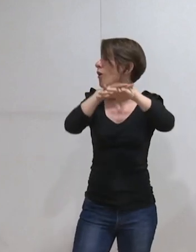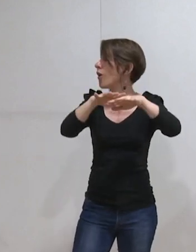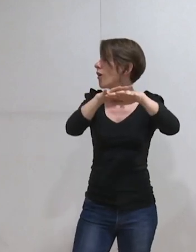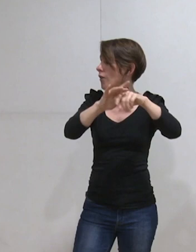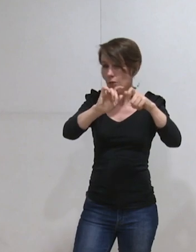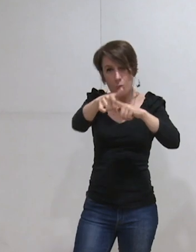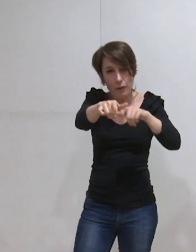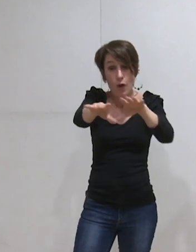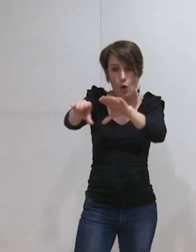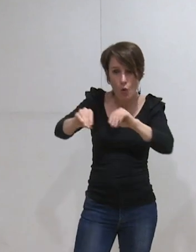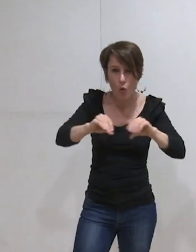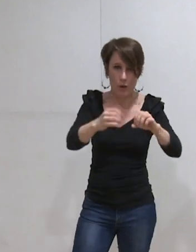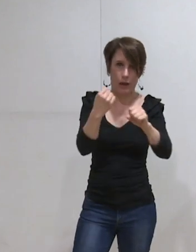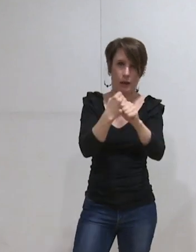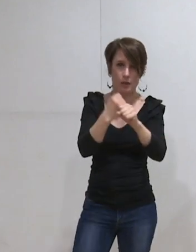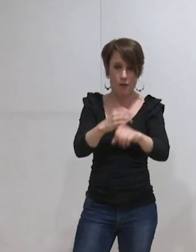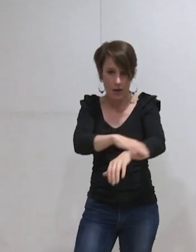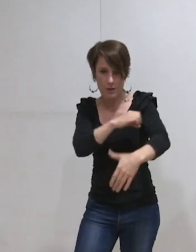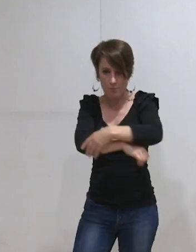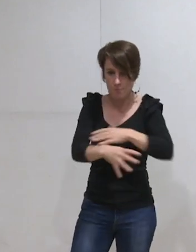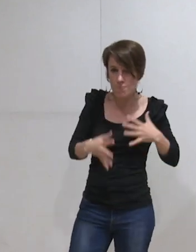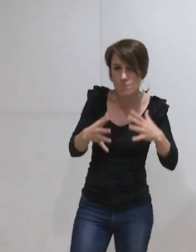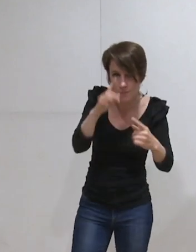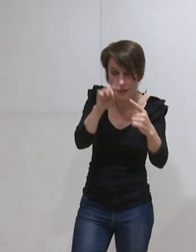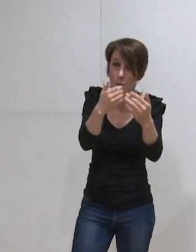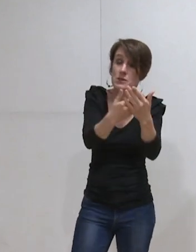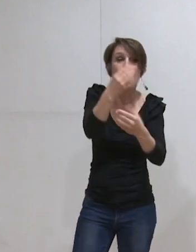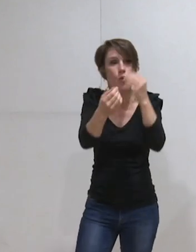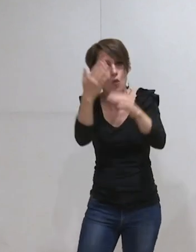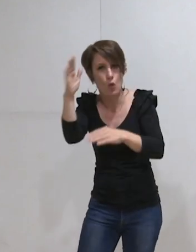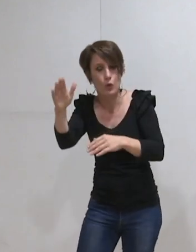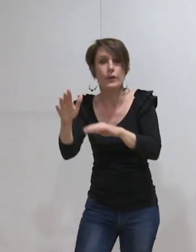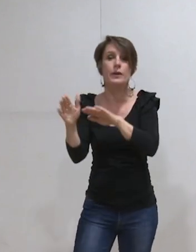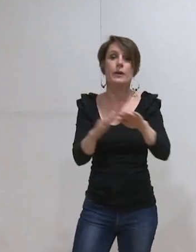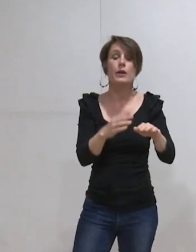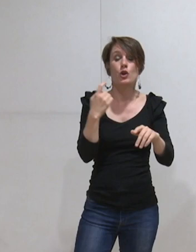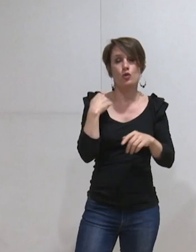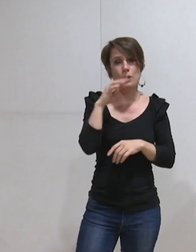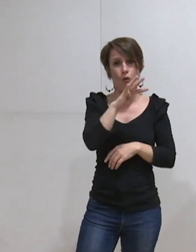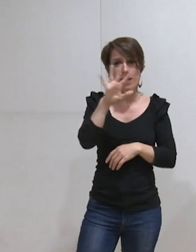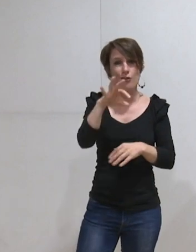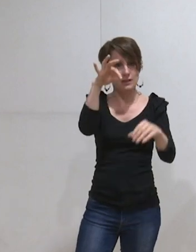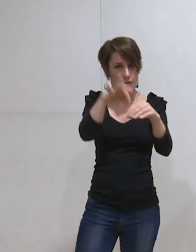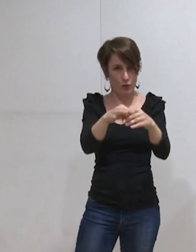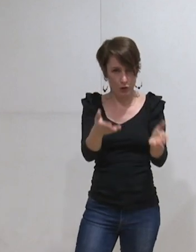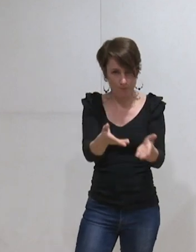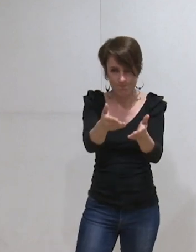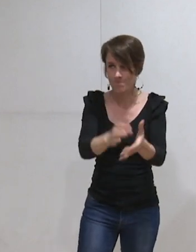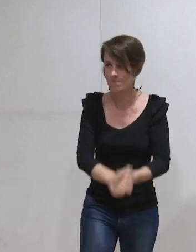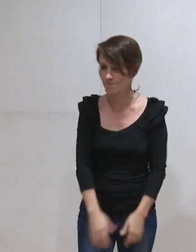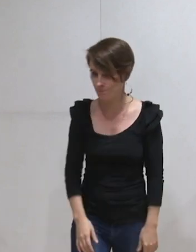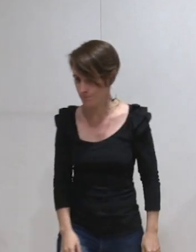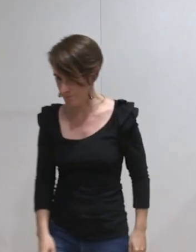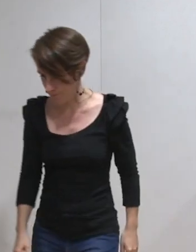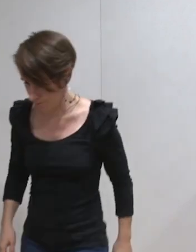réalité du travail engagé dans ce domaine comme dans d'autres je mets cette délibération numéro 45 au voix